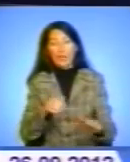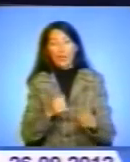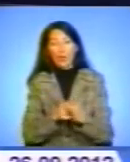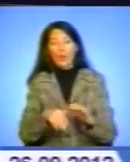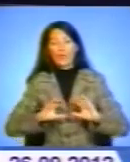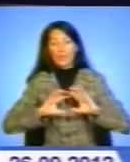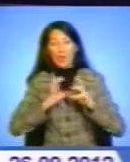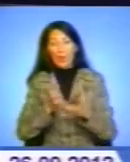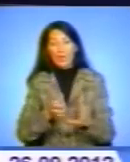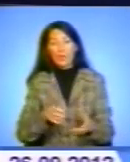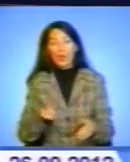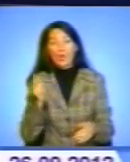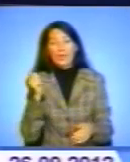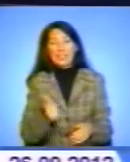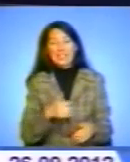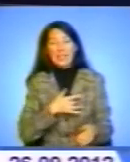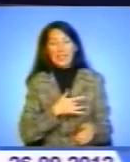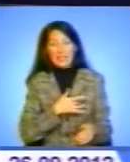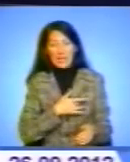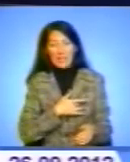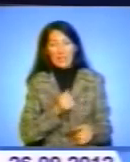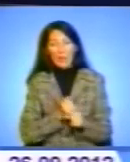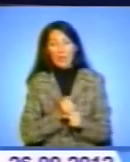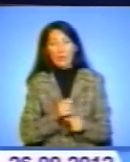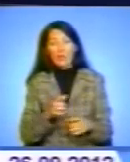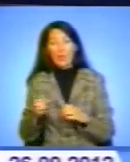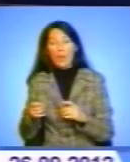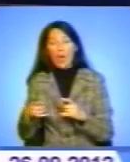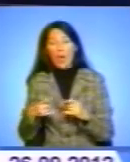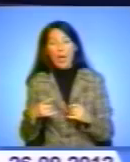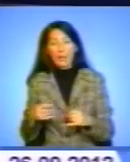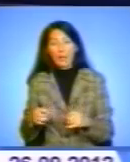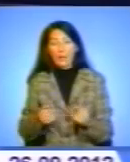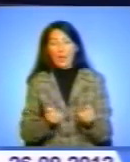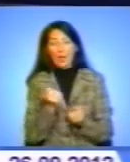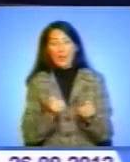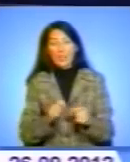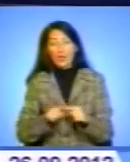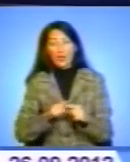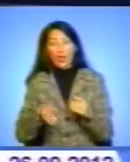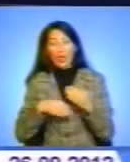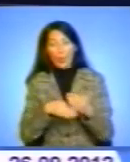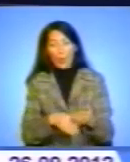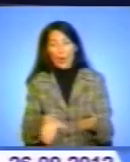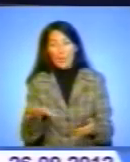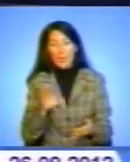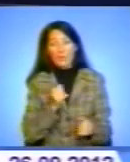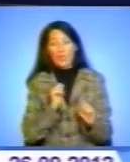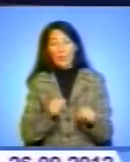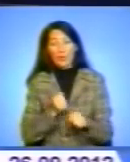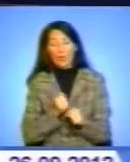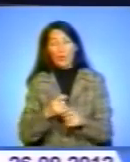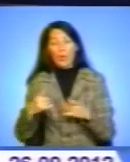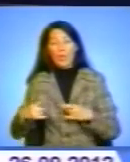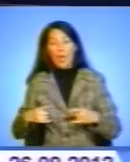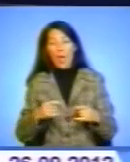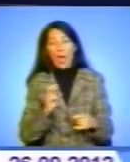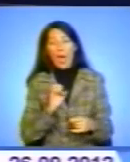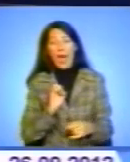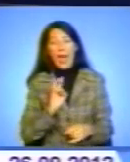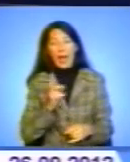Всеукраїнського тижня серця. Працюватиме карета швидкої допомоги, де всі бажаючі зможуть пройти ЕКГ-обстеження та